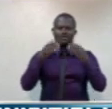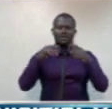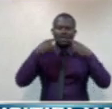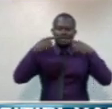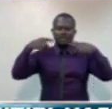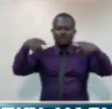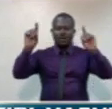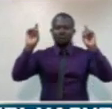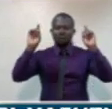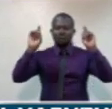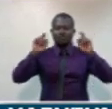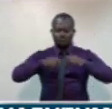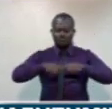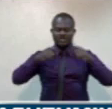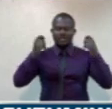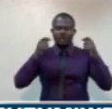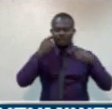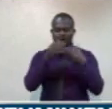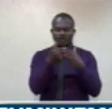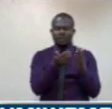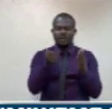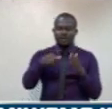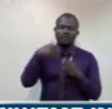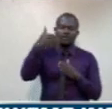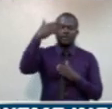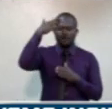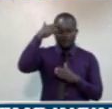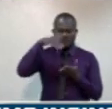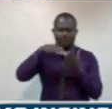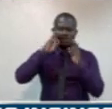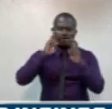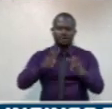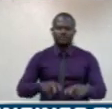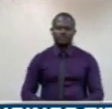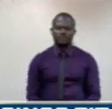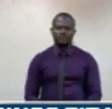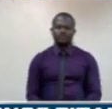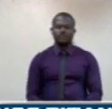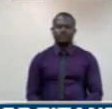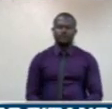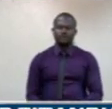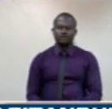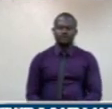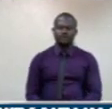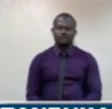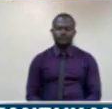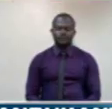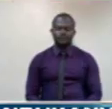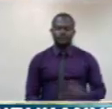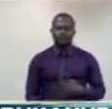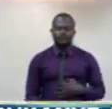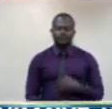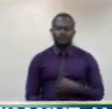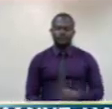ryabaye umuyoboro wo kubona umwana wabo bahoraga bibuka Dorothy Mbabazi na Eugene Ndayisaba badufitiye inkuru irambuye